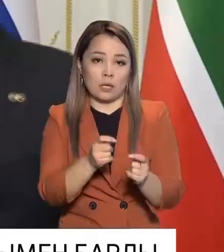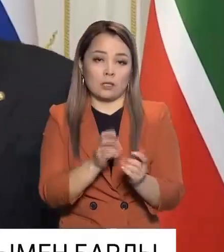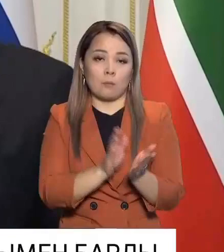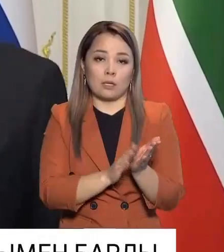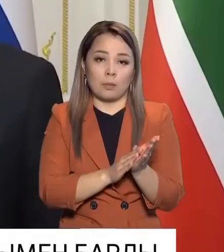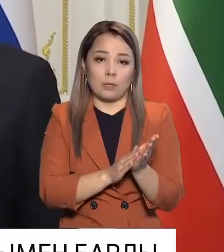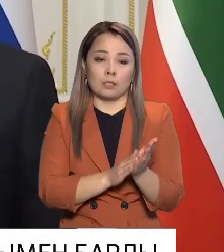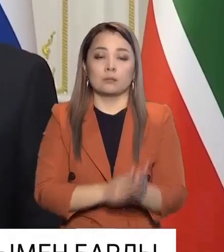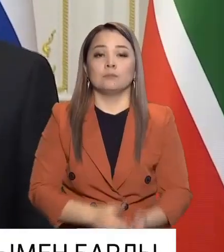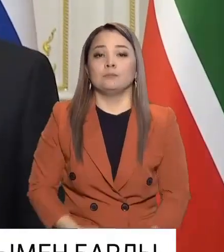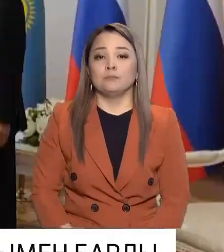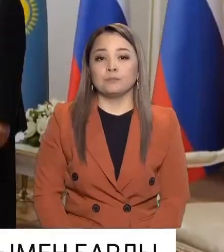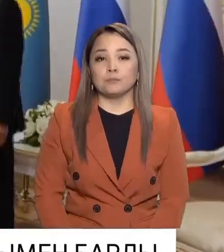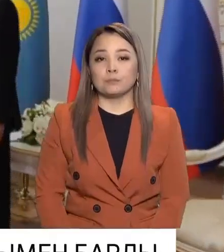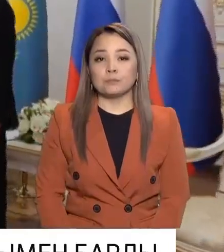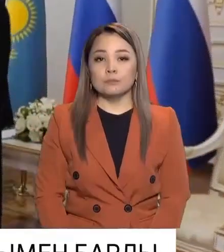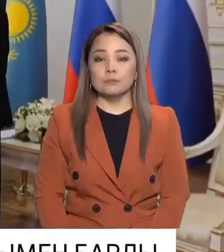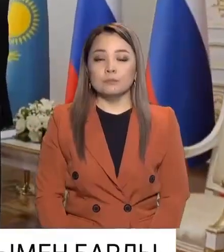марапаттады.